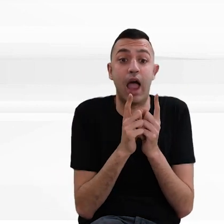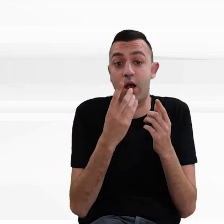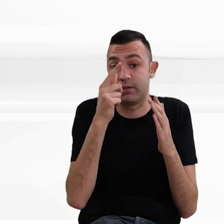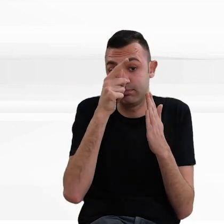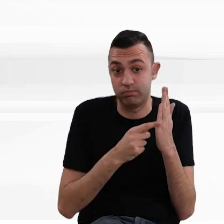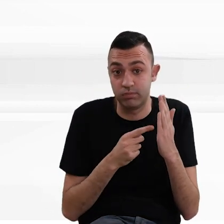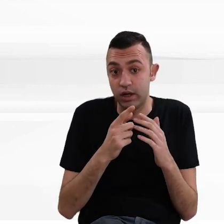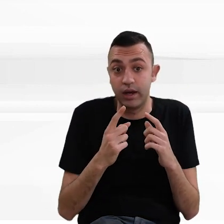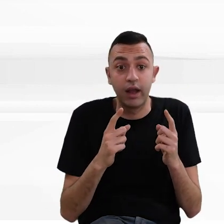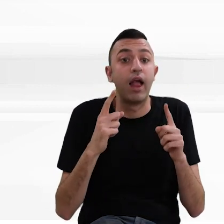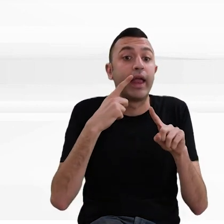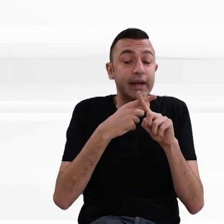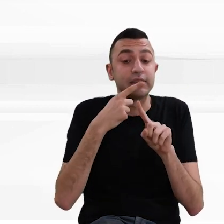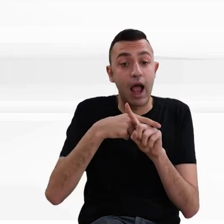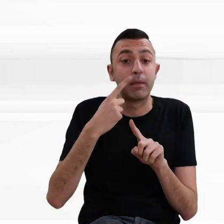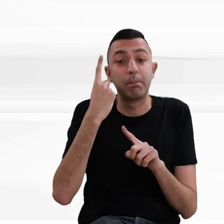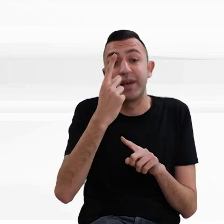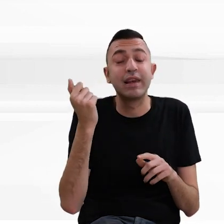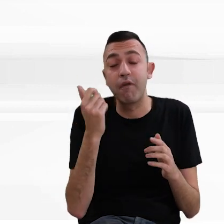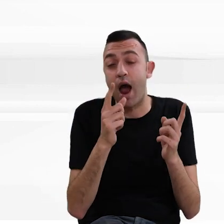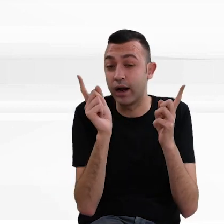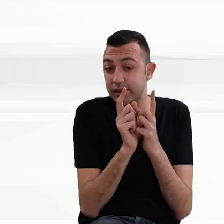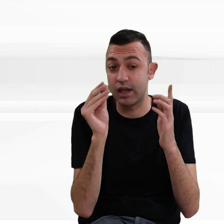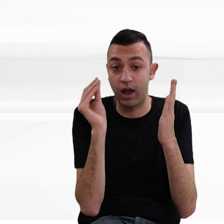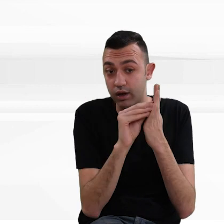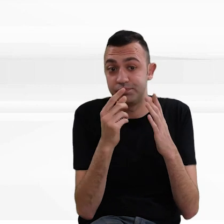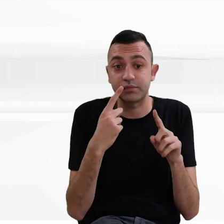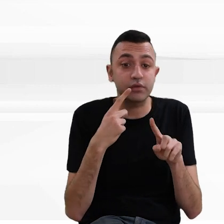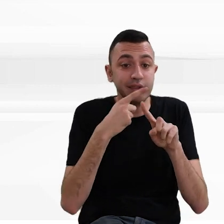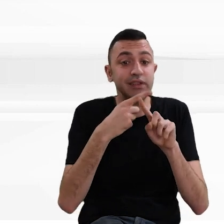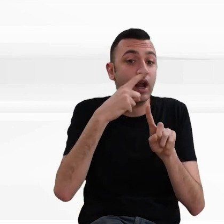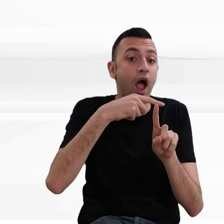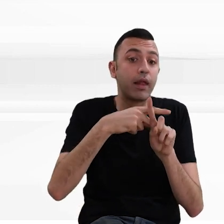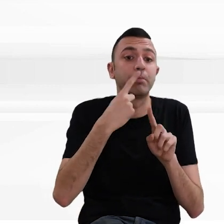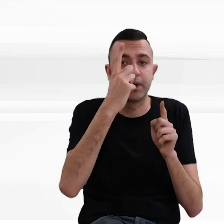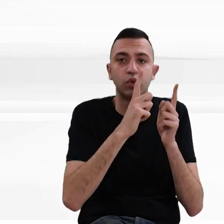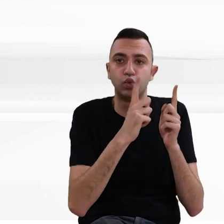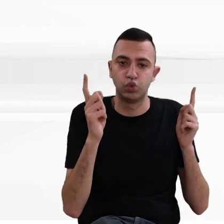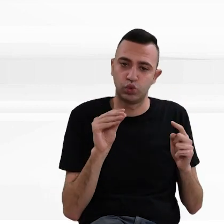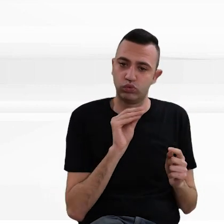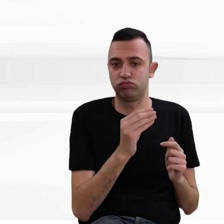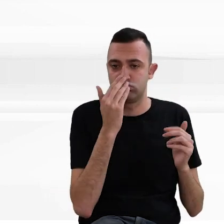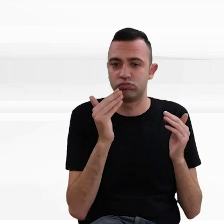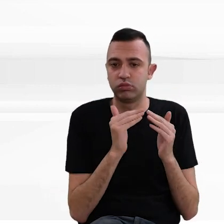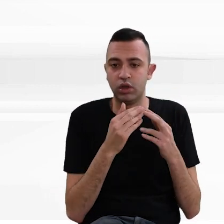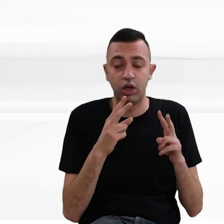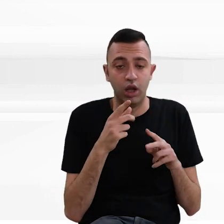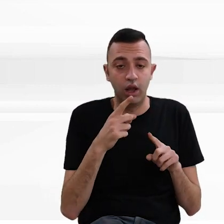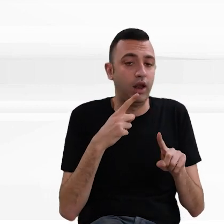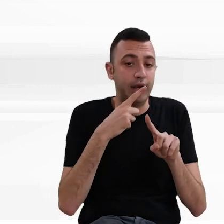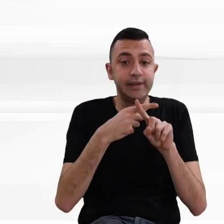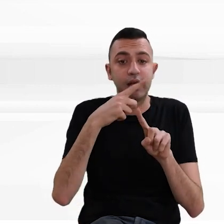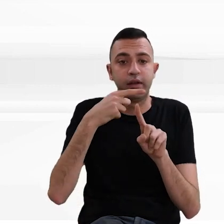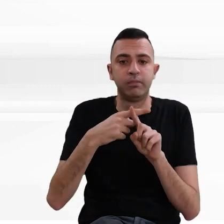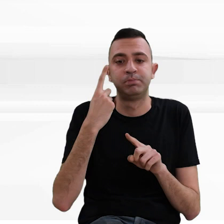yerleştiriyor iki artı bir kez Kısa kenarı üzerine yerleştiriyor saix Artı Bir kez de uzun bu yerleştirecek Yani iki